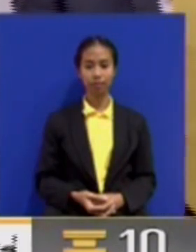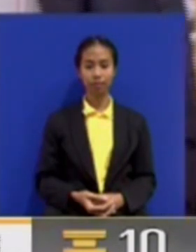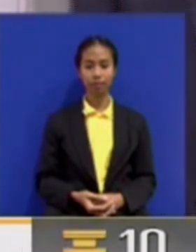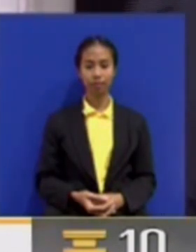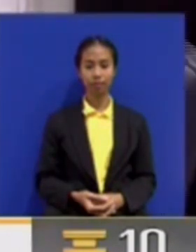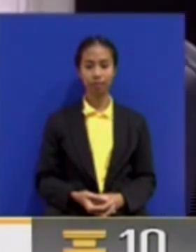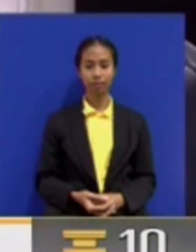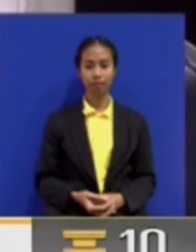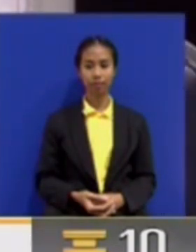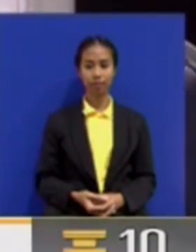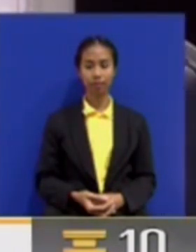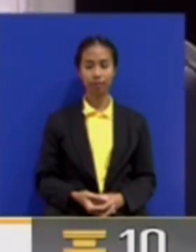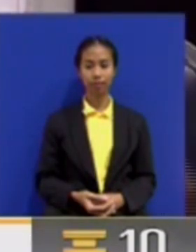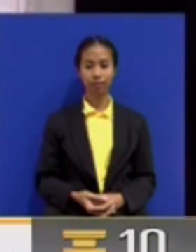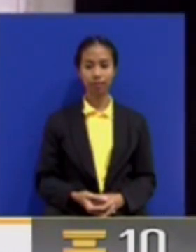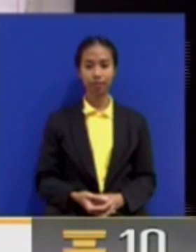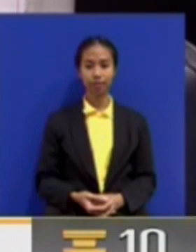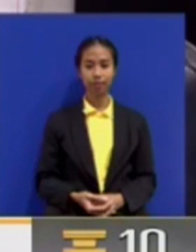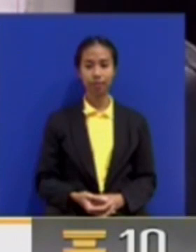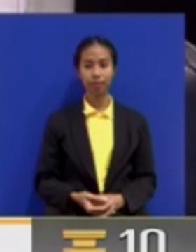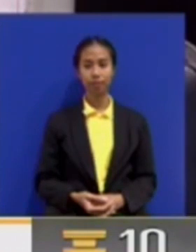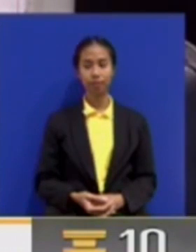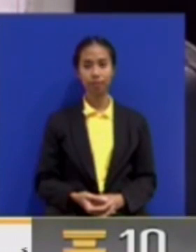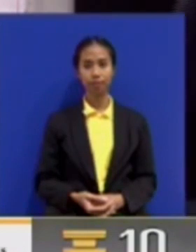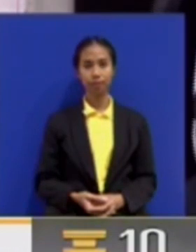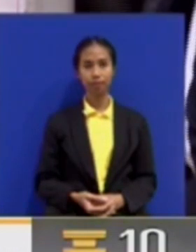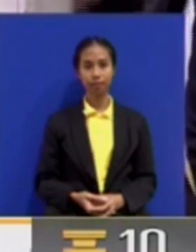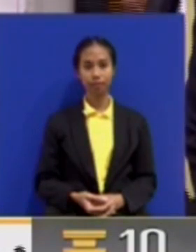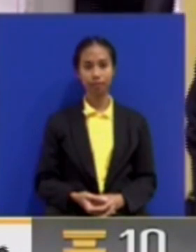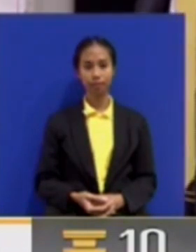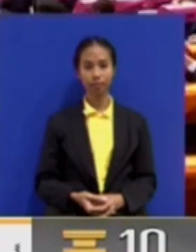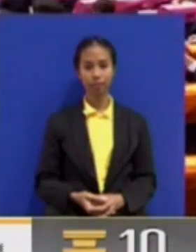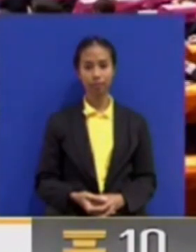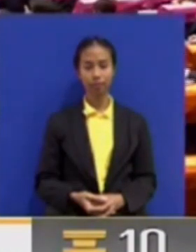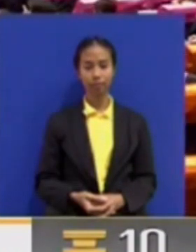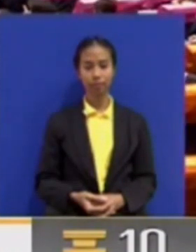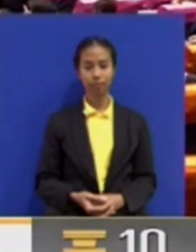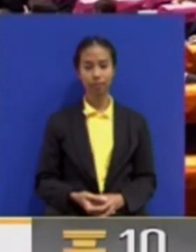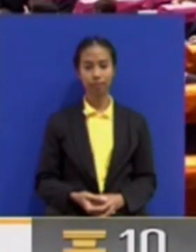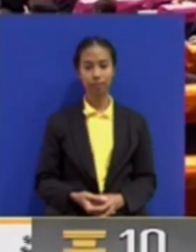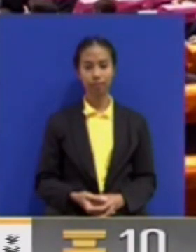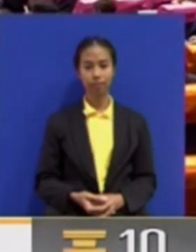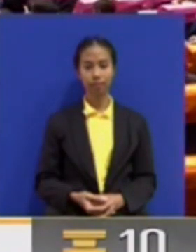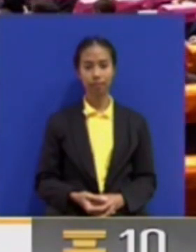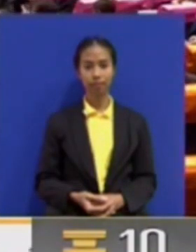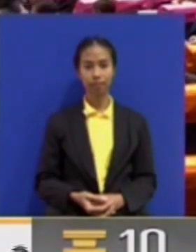่235บวก103นะคะ338ค่ะ 338 338